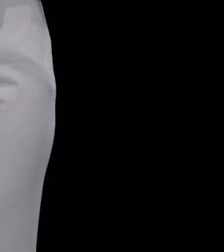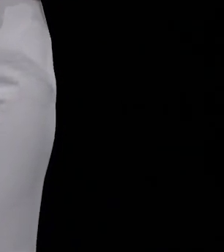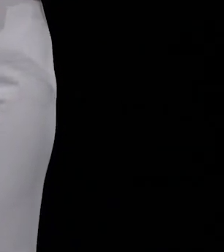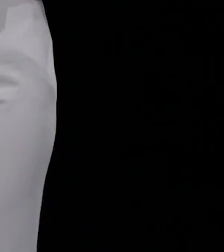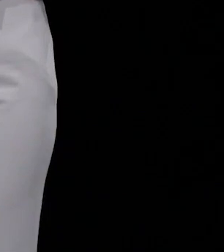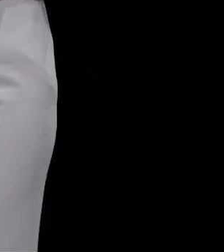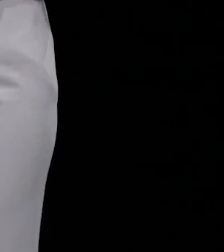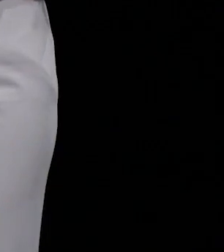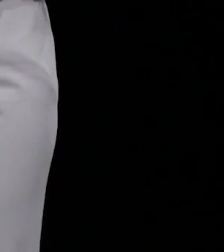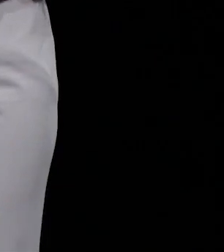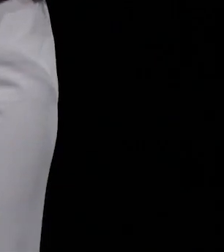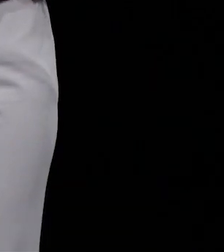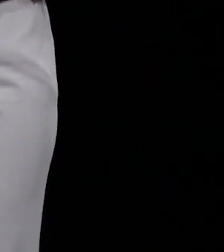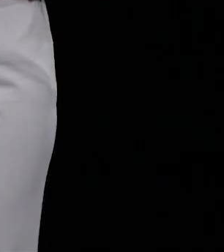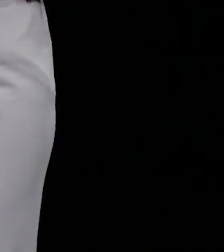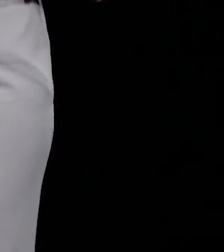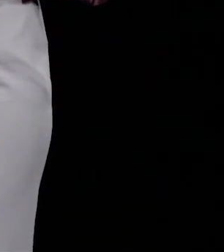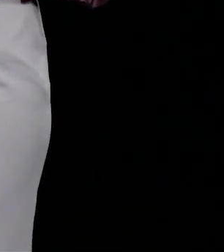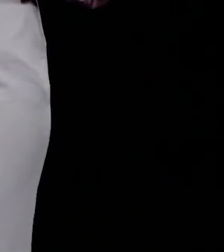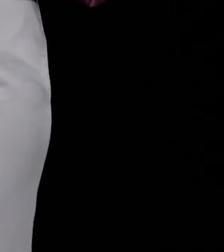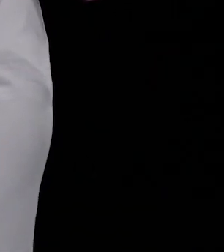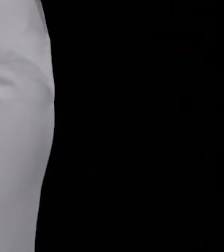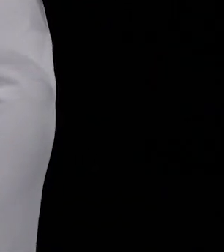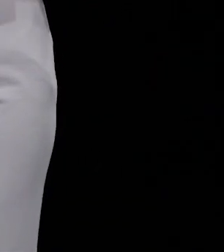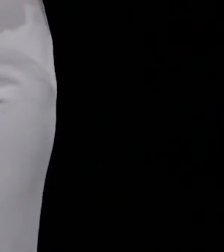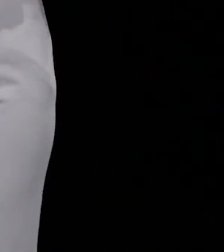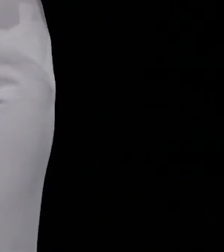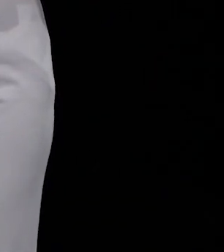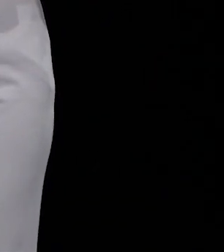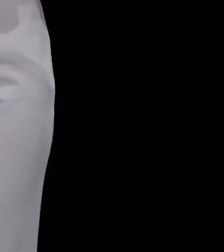뉴스 광주 NBC 뉴스 유튜브 구독으로 함께하세요 n